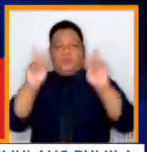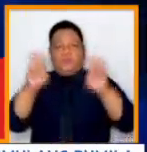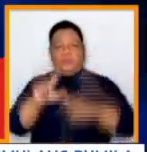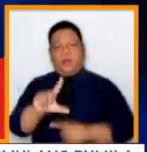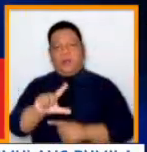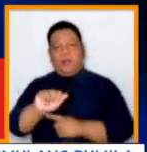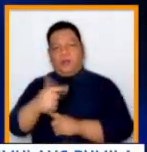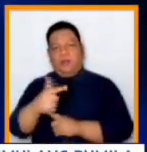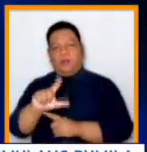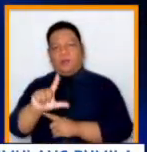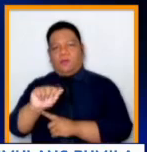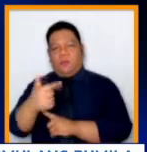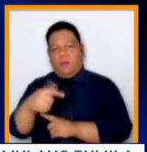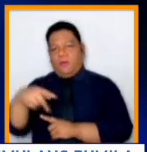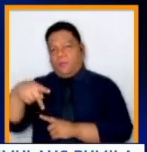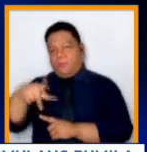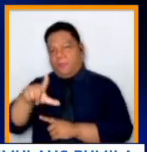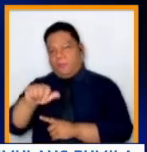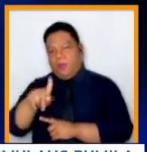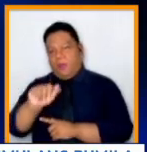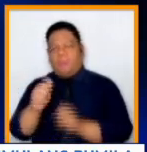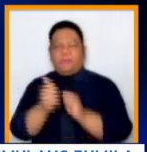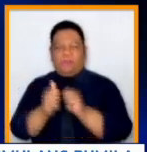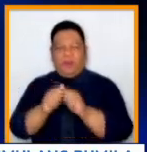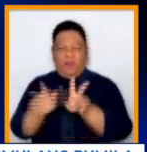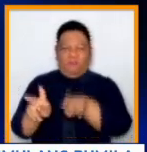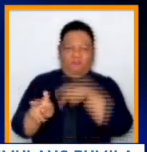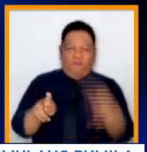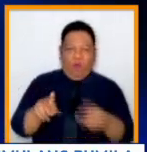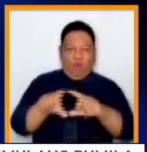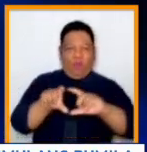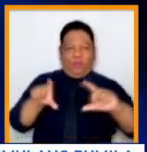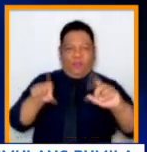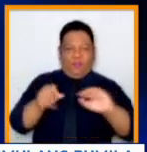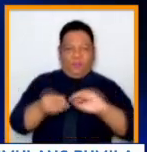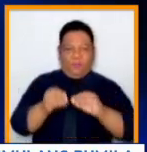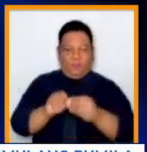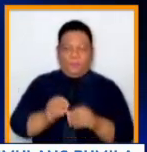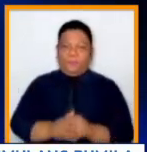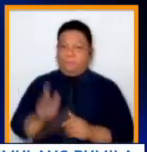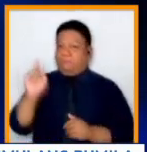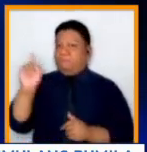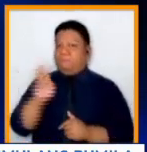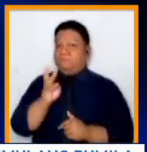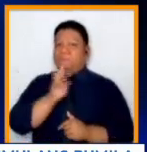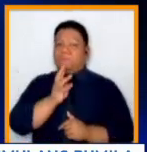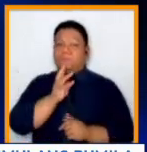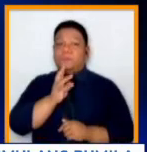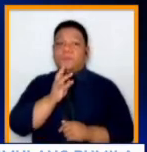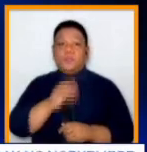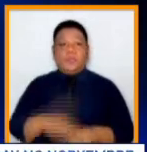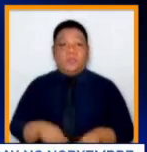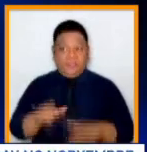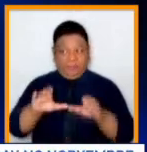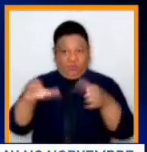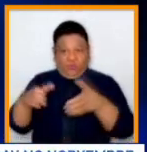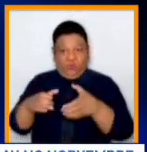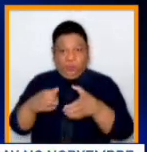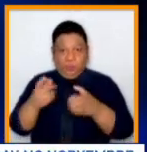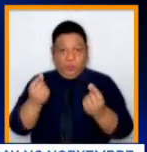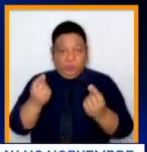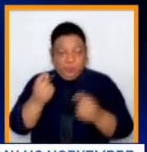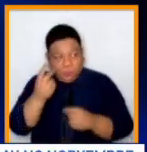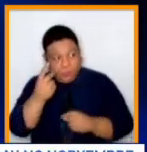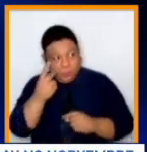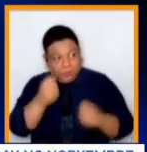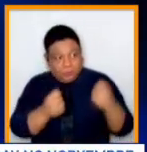Yung ginagawa ng mga grupo na yan, tumitsembo sila ng mga sasakyan. Tapos sasabihan yung